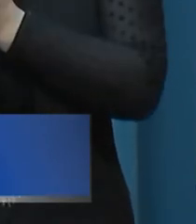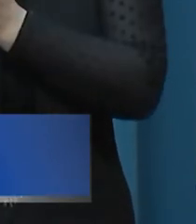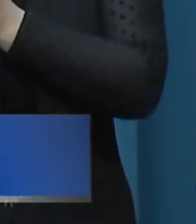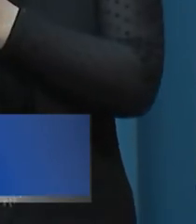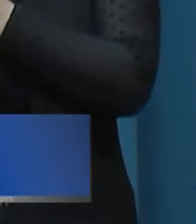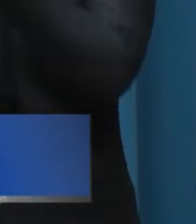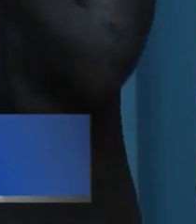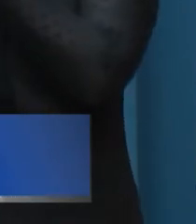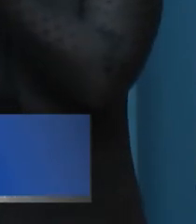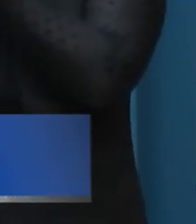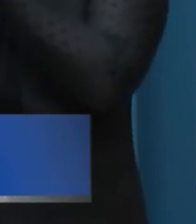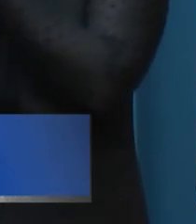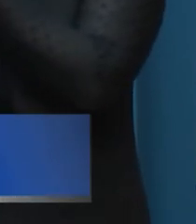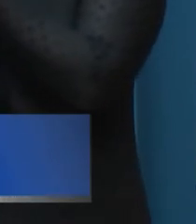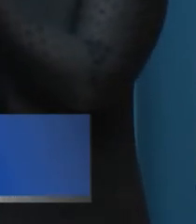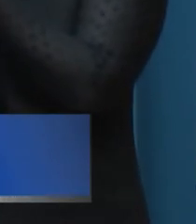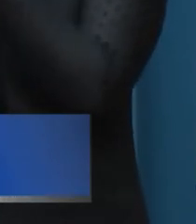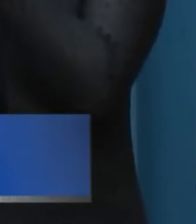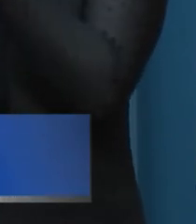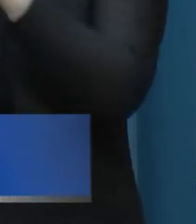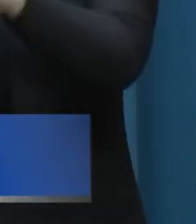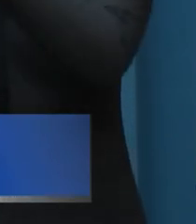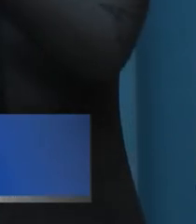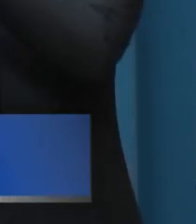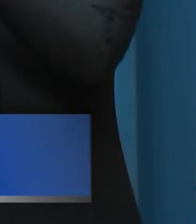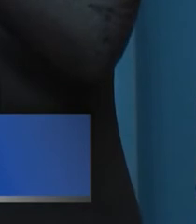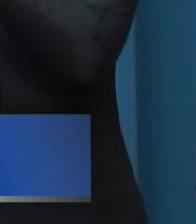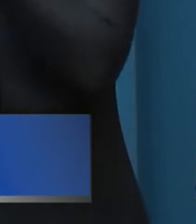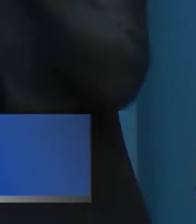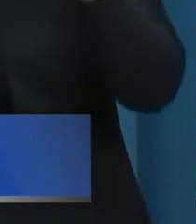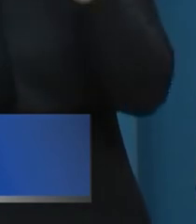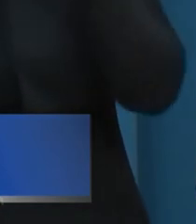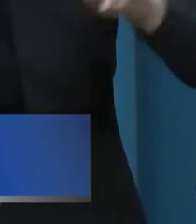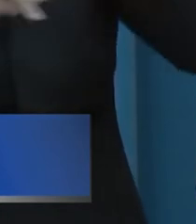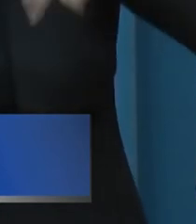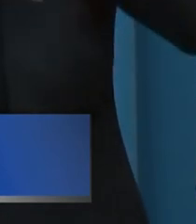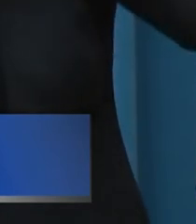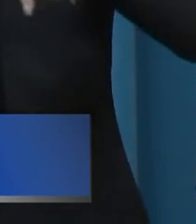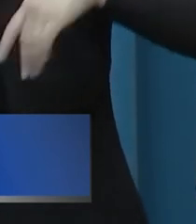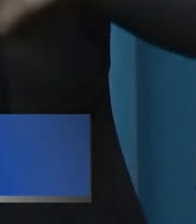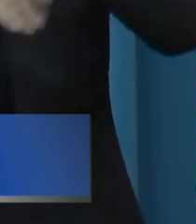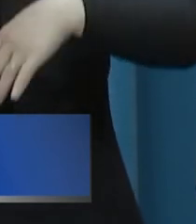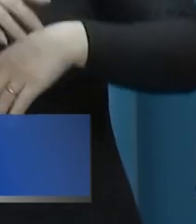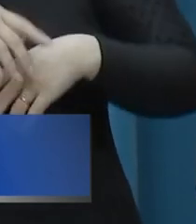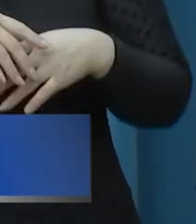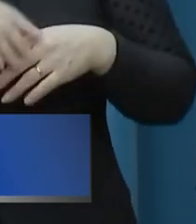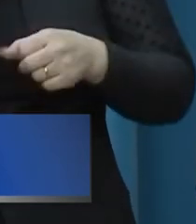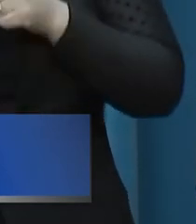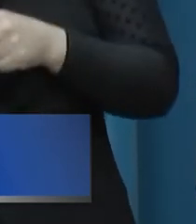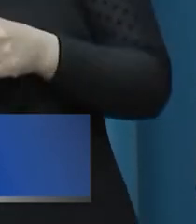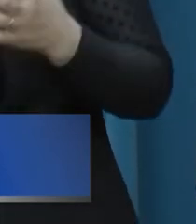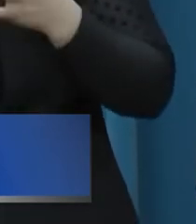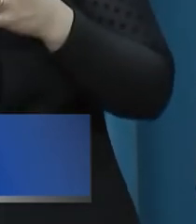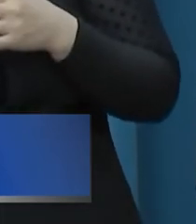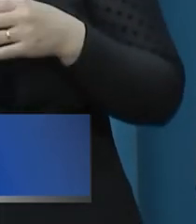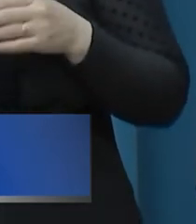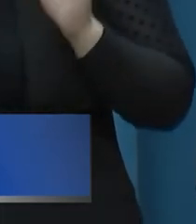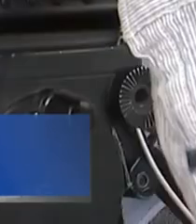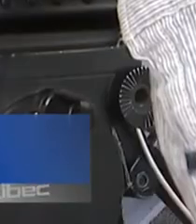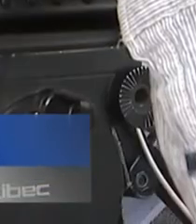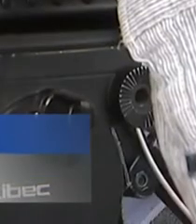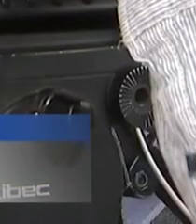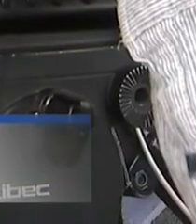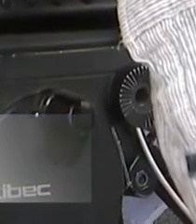зээлийн асуудлыг бол холбогдох одоо хуулийн байгууллагатай хамтарч одоо цаашид бас шалгуулах одоо хүсэлтэй